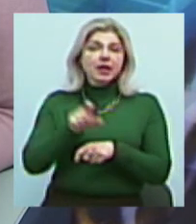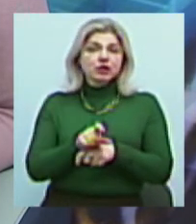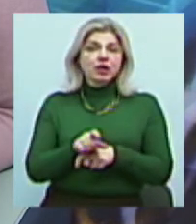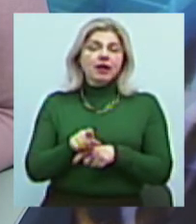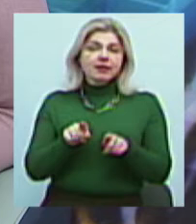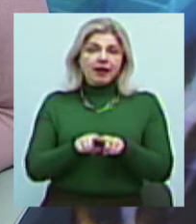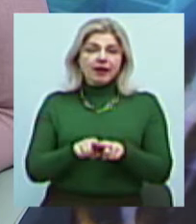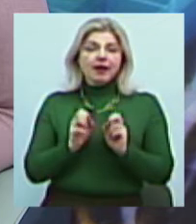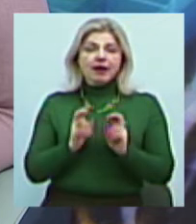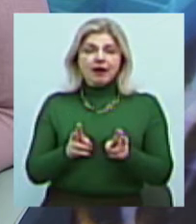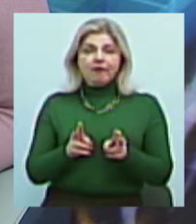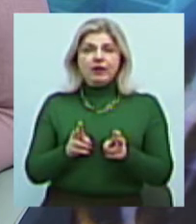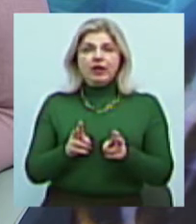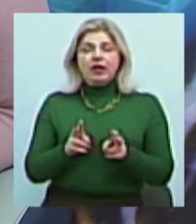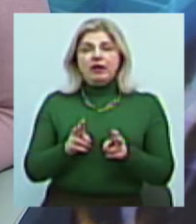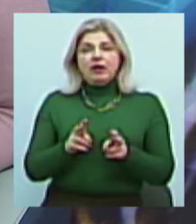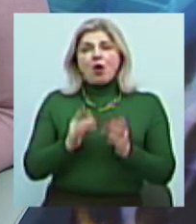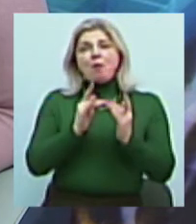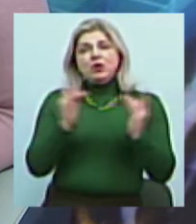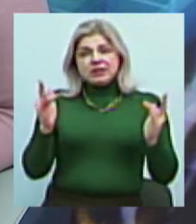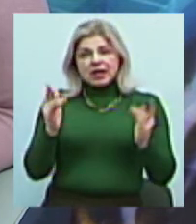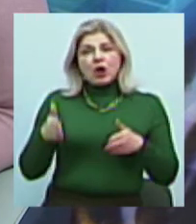як шляхопроводи, мости.